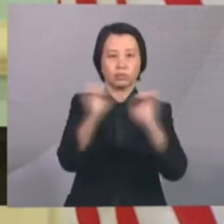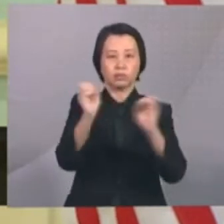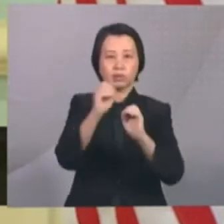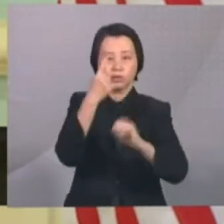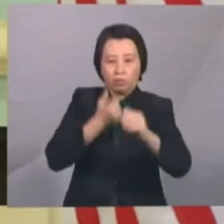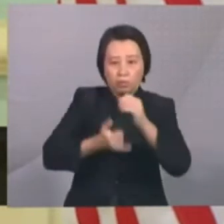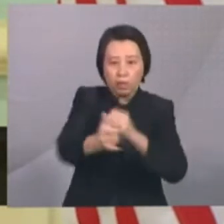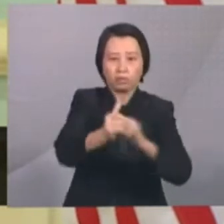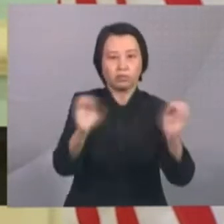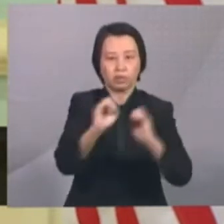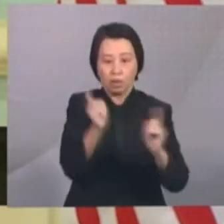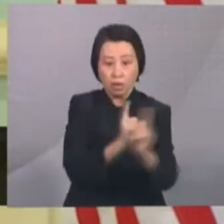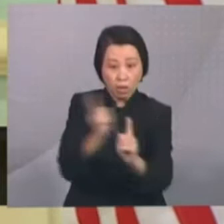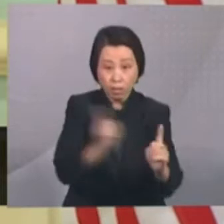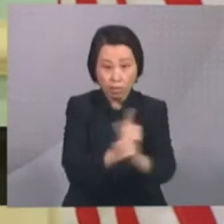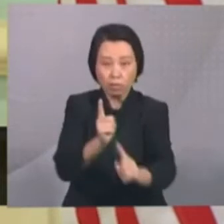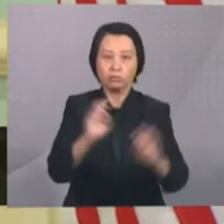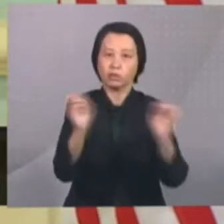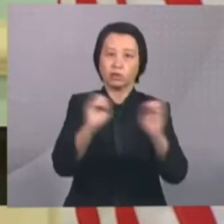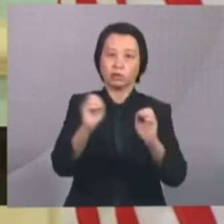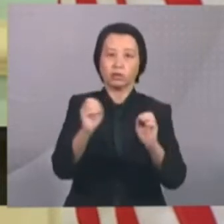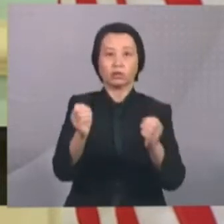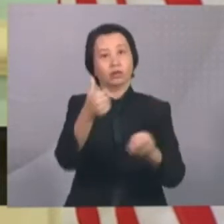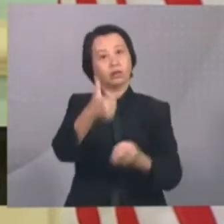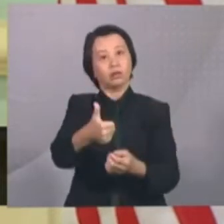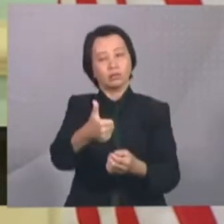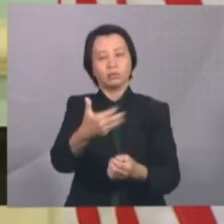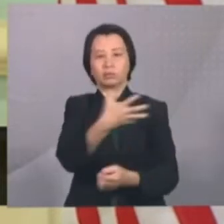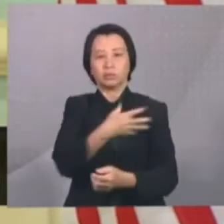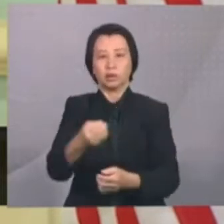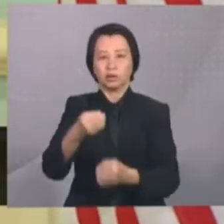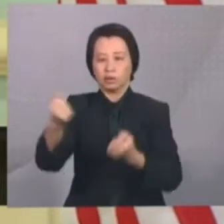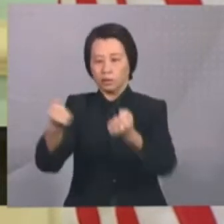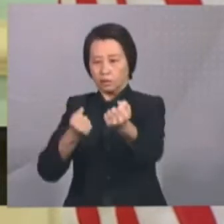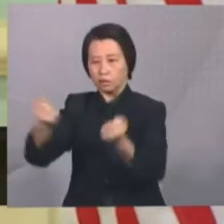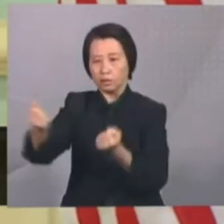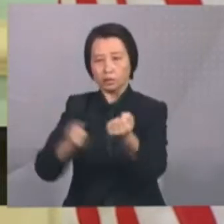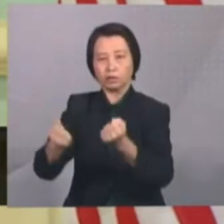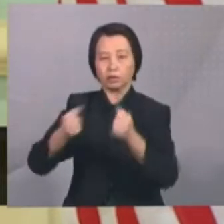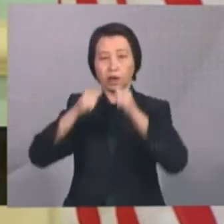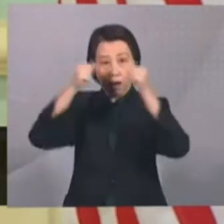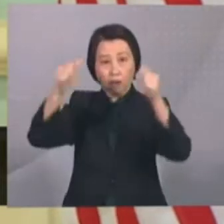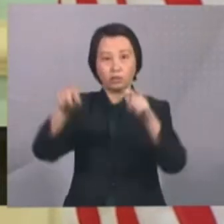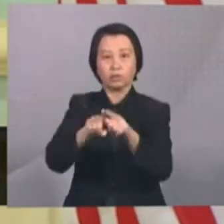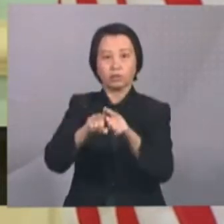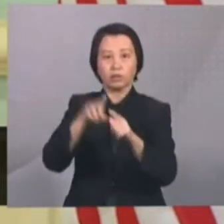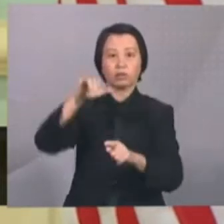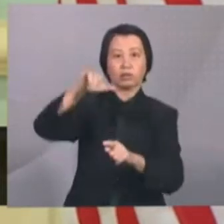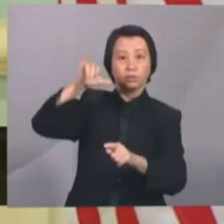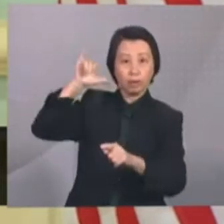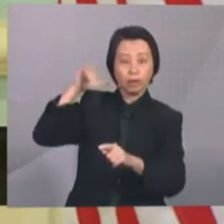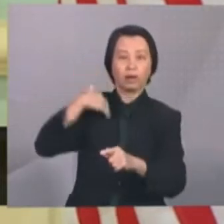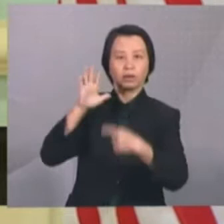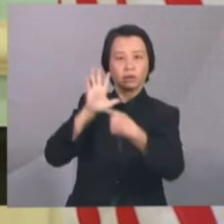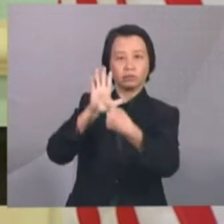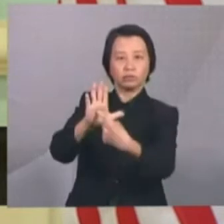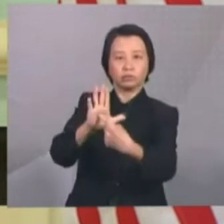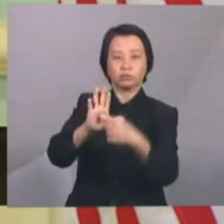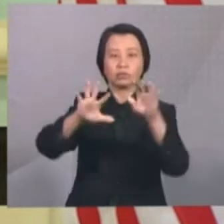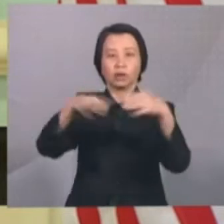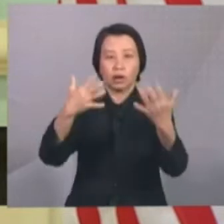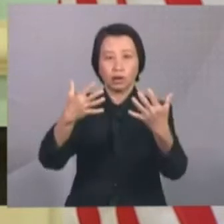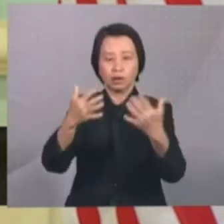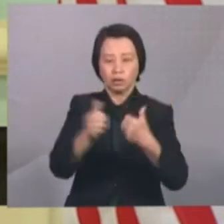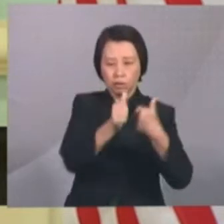premis perniagaan dan sebagainya Begitu juga dengan kendaraan-kendaraan awam semalam ditunjukkan Bagaimana